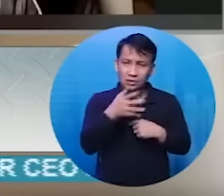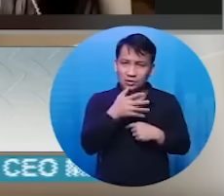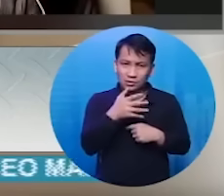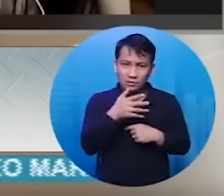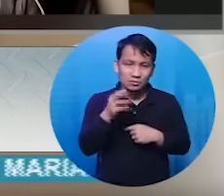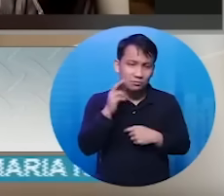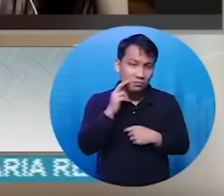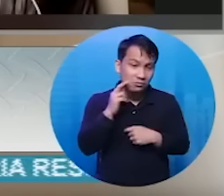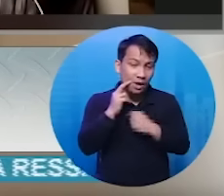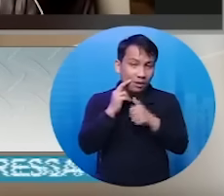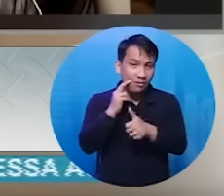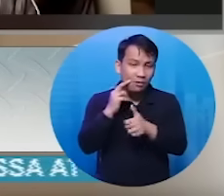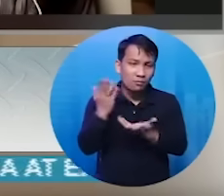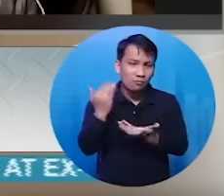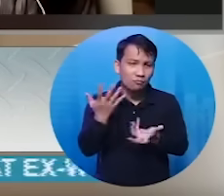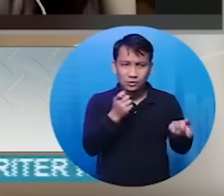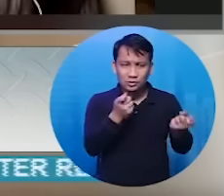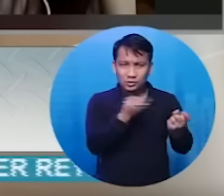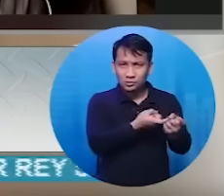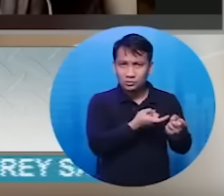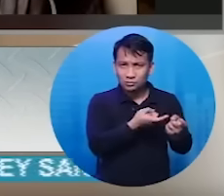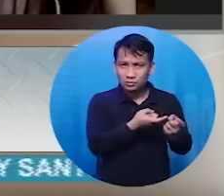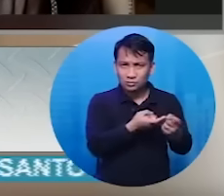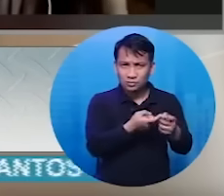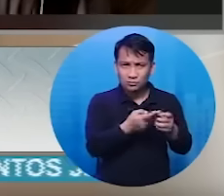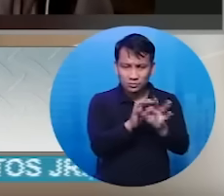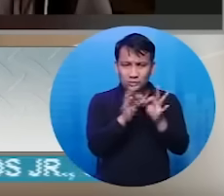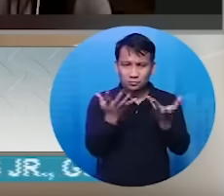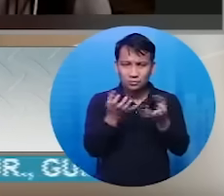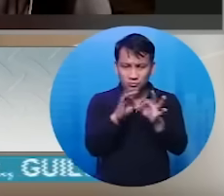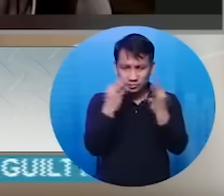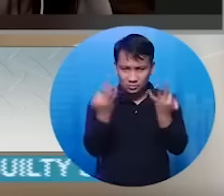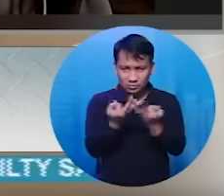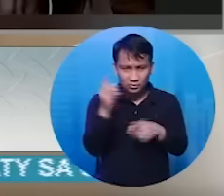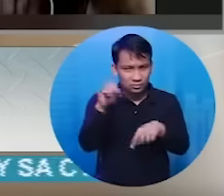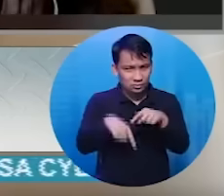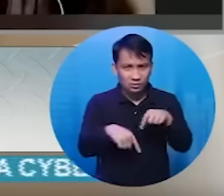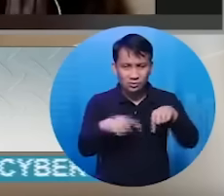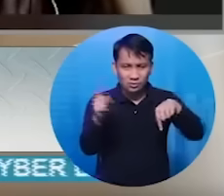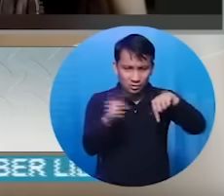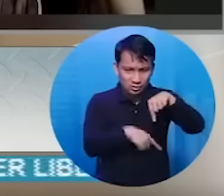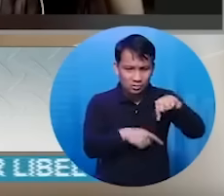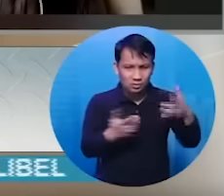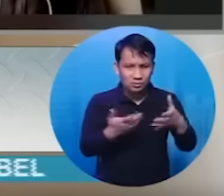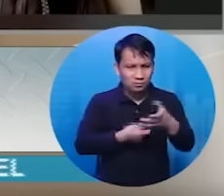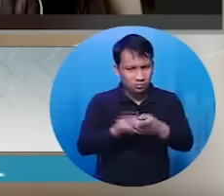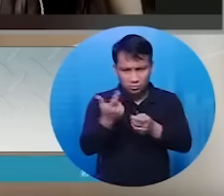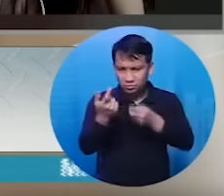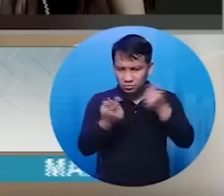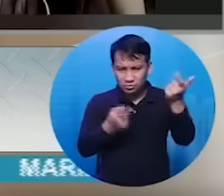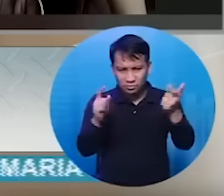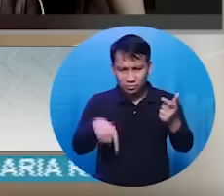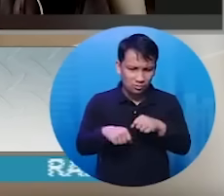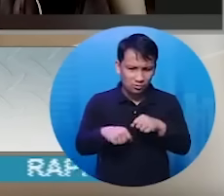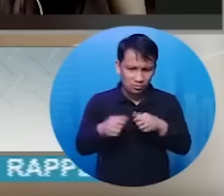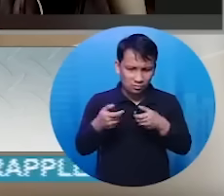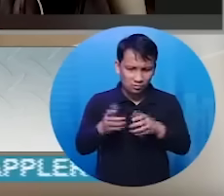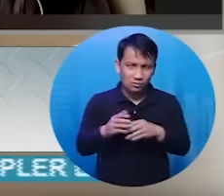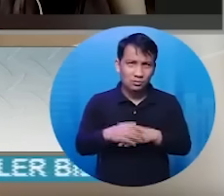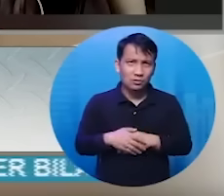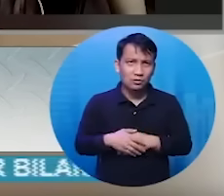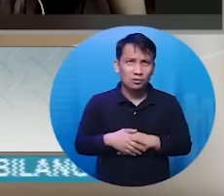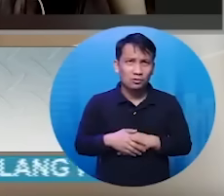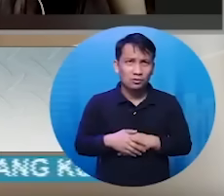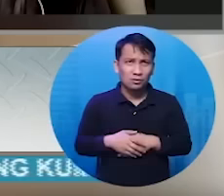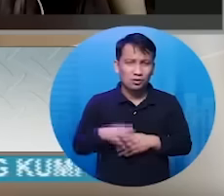Nita kasi ang nais lang naman niya ay maging buo pa rin yung pamilya nila, walang parurusahan na palalayasin o ikukulong. Chairman, I